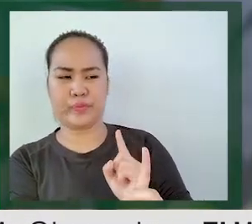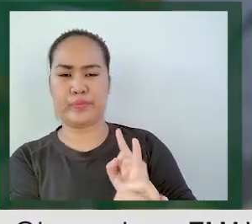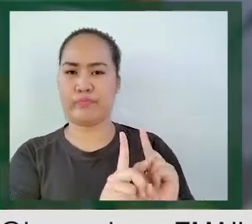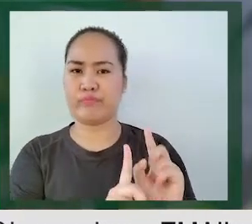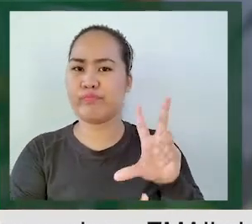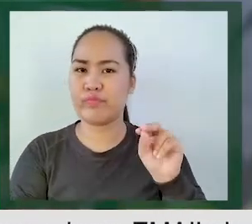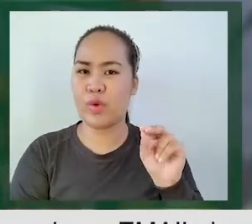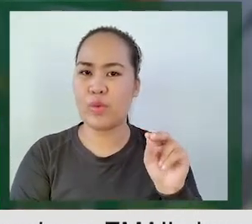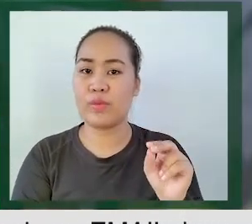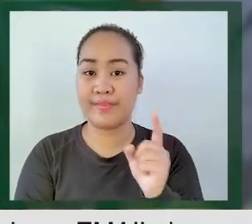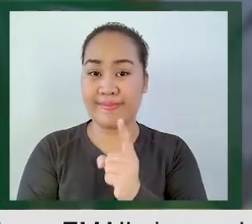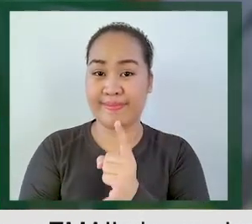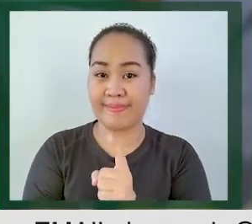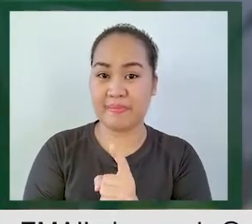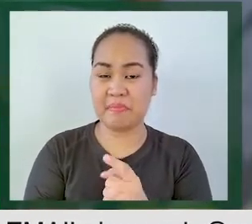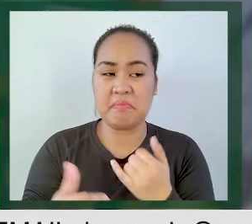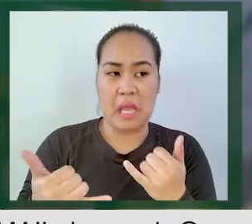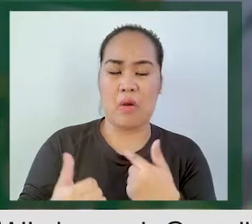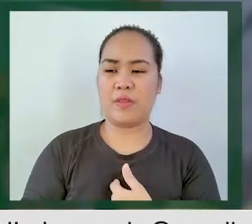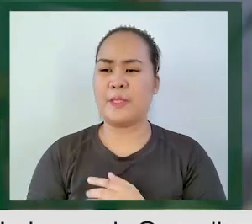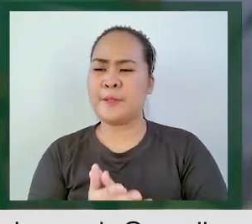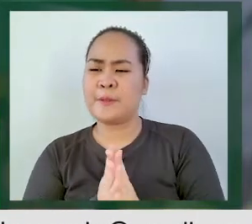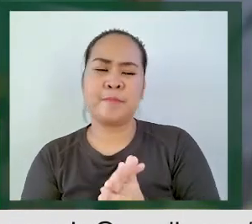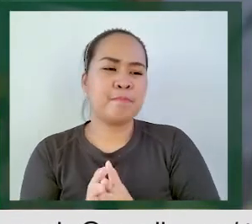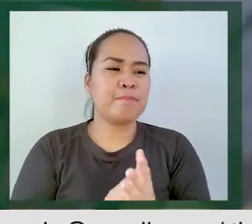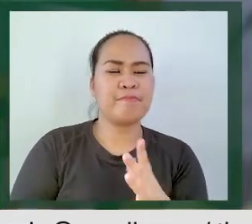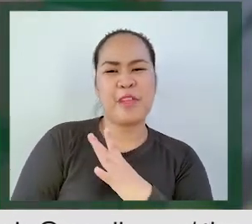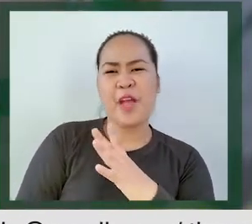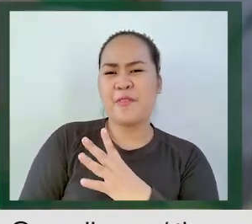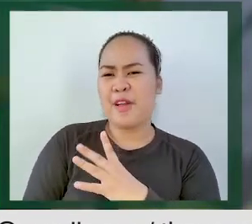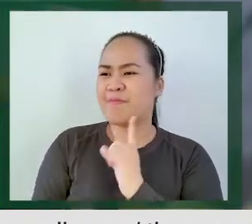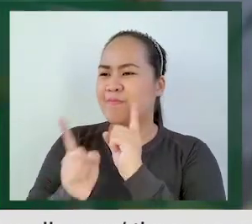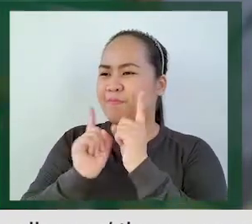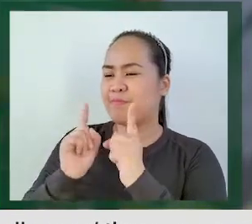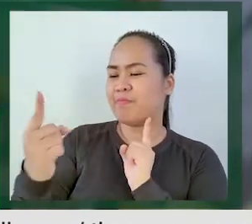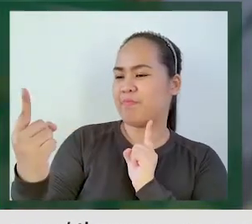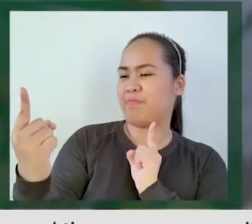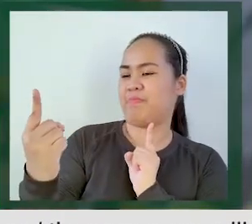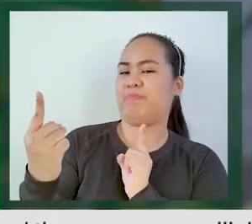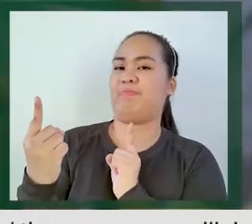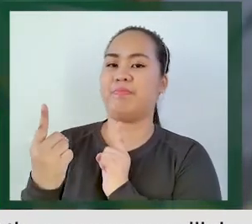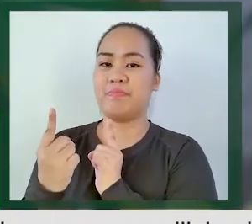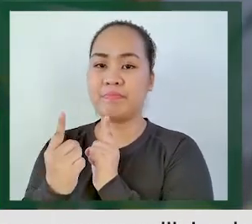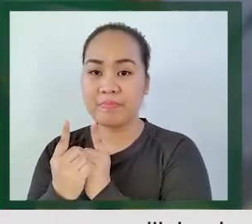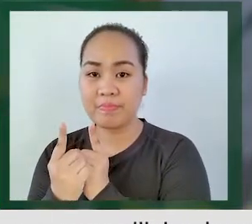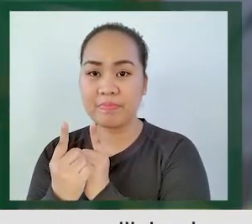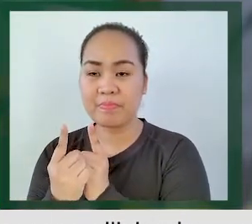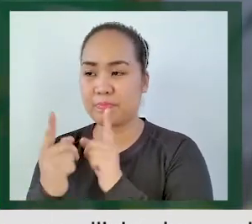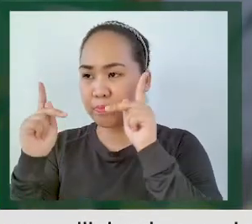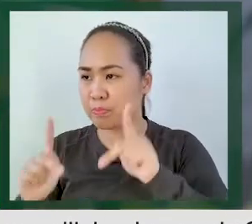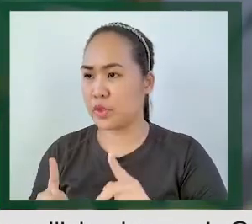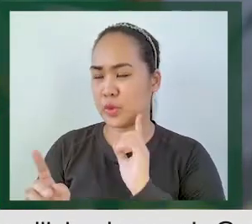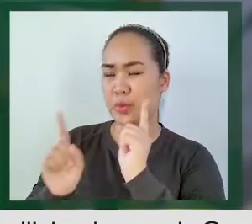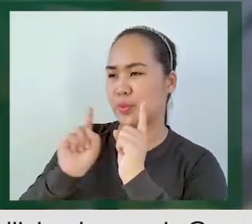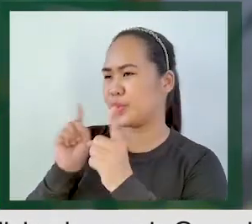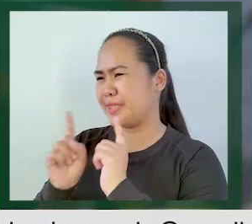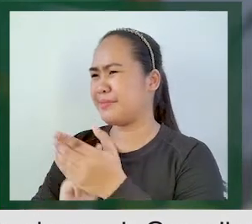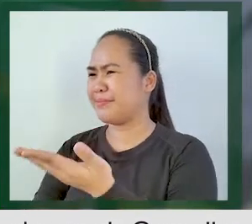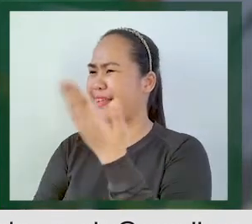natin, kakalimutan eh. Diba? O tara, kain tayo, sabay. Diba? O di kaya,